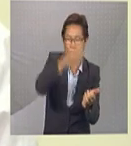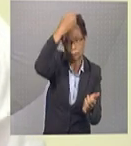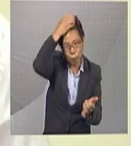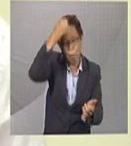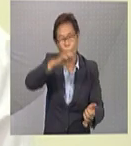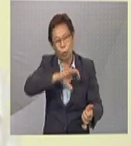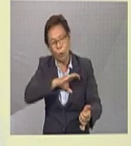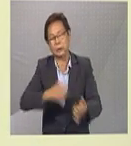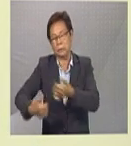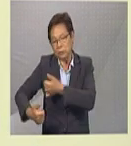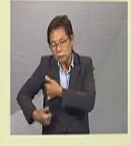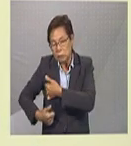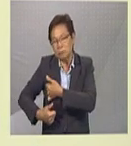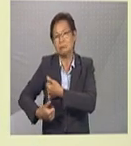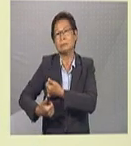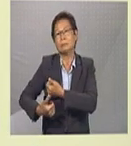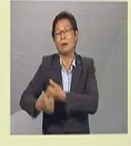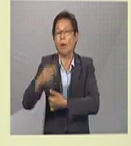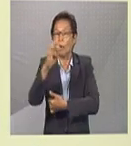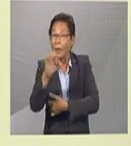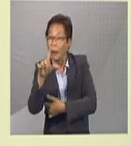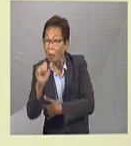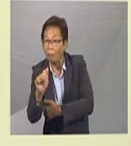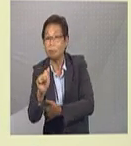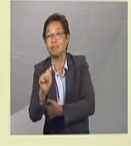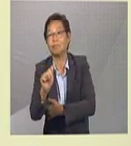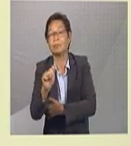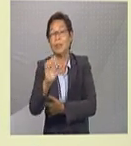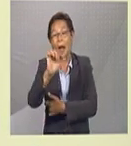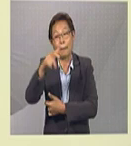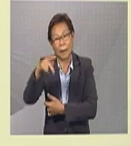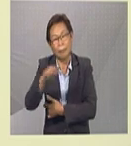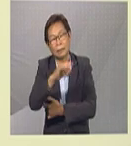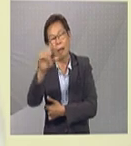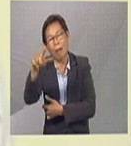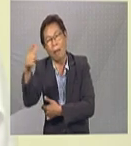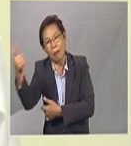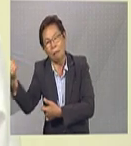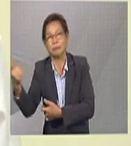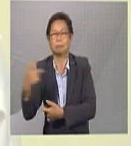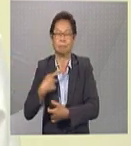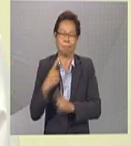polis, ATM, RELA, APM dan sebagainya.